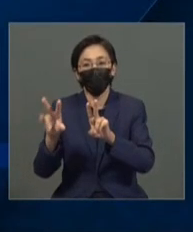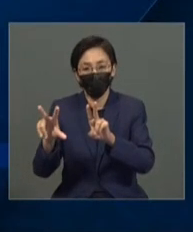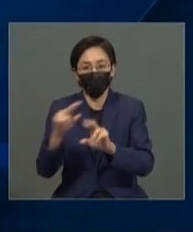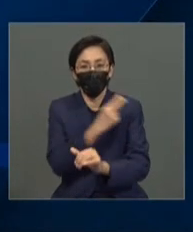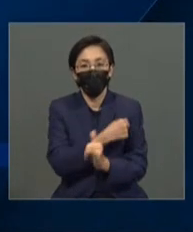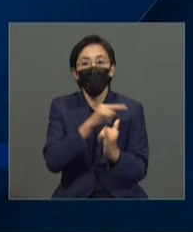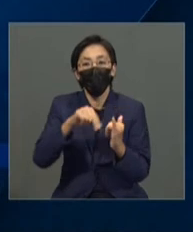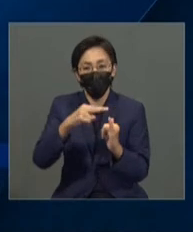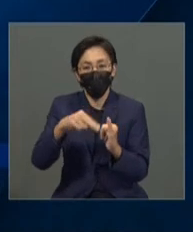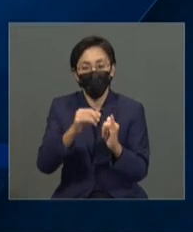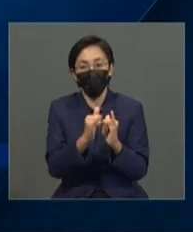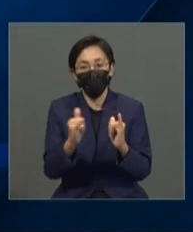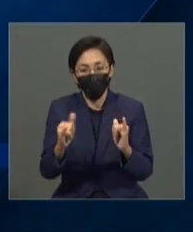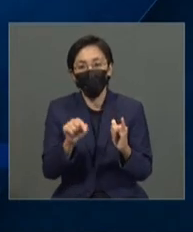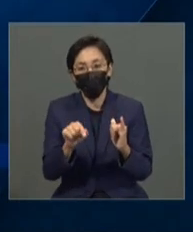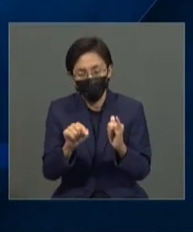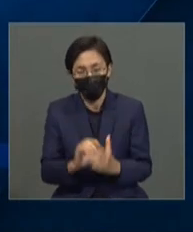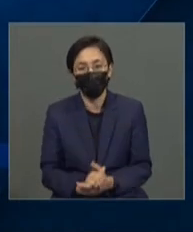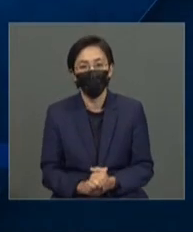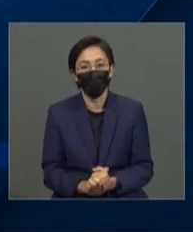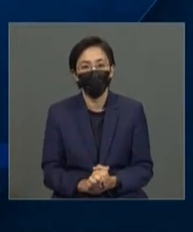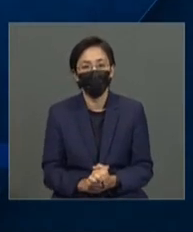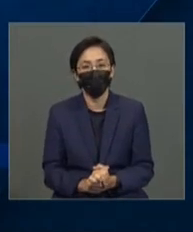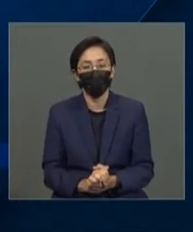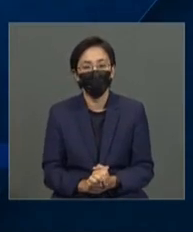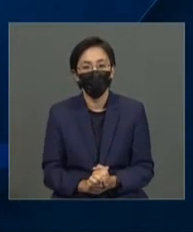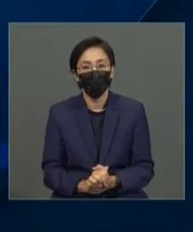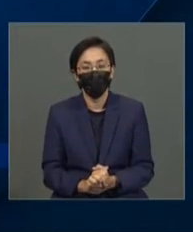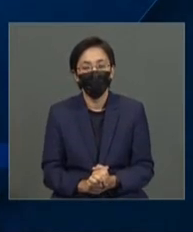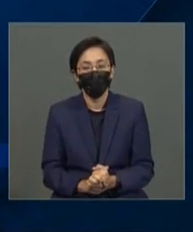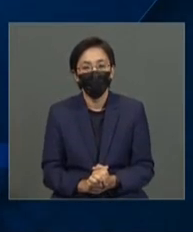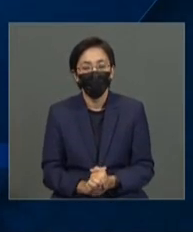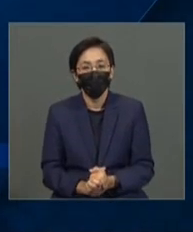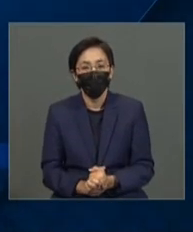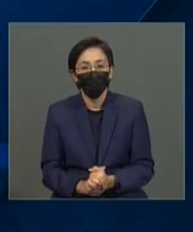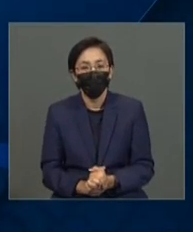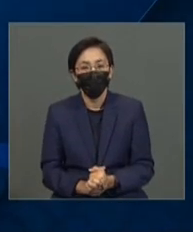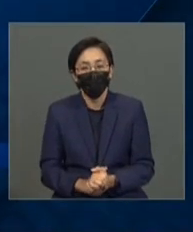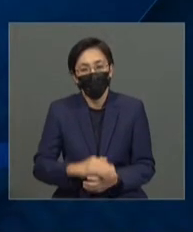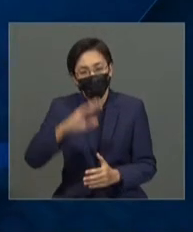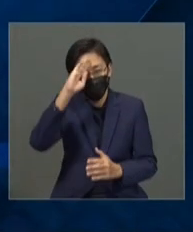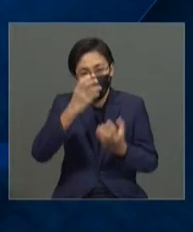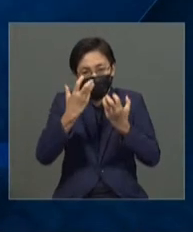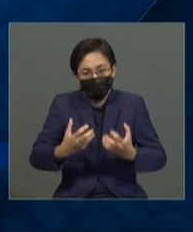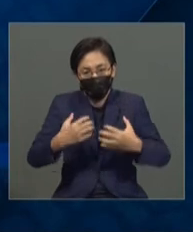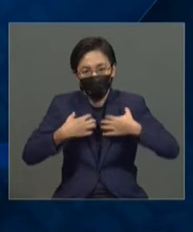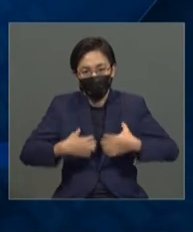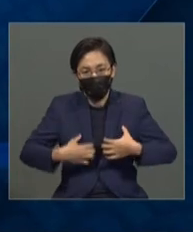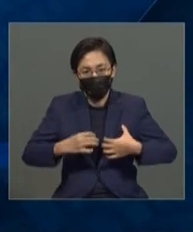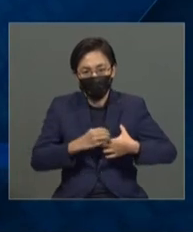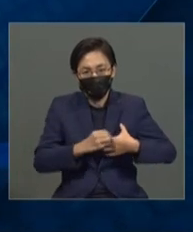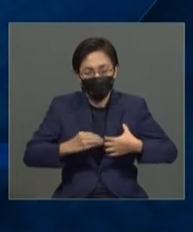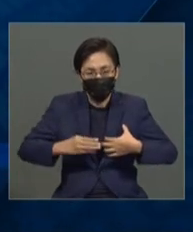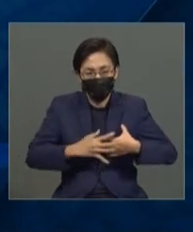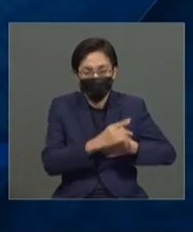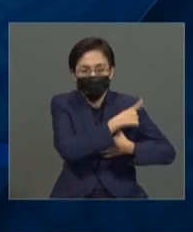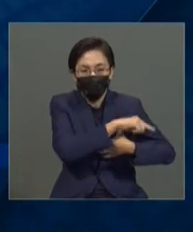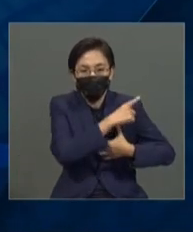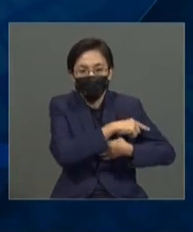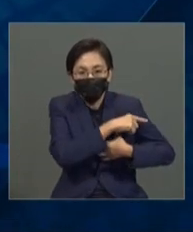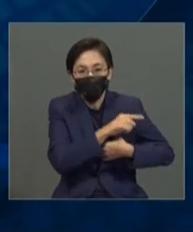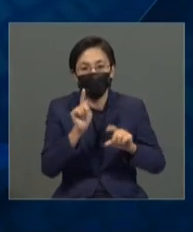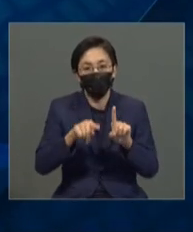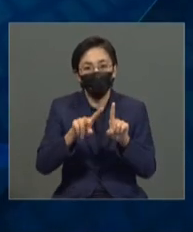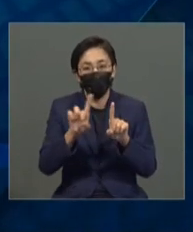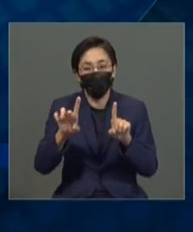29,473 รายนี่คือยังคงรับการรักษาแยกเป็นผู้ป่วยที่มีอาการหนักมีปอดอักเสบนะคะ 1,138